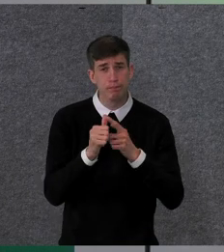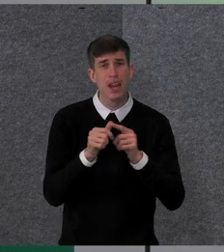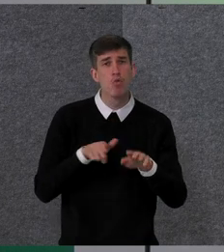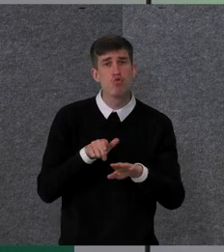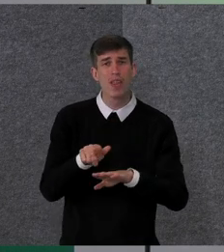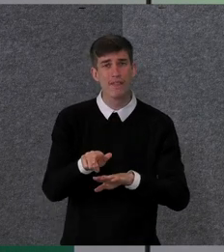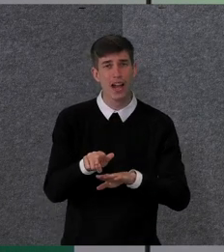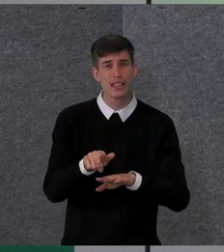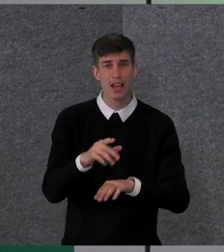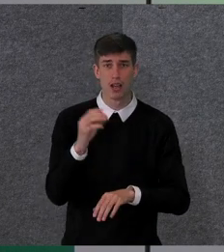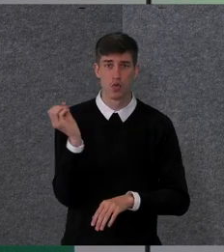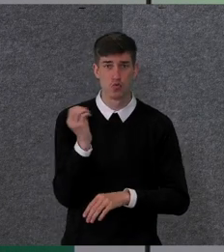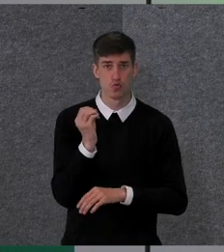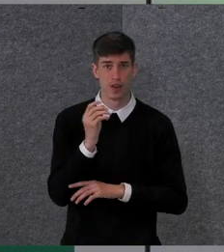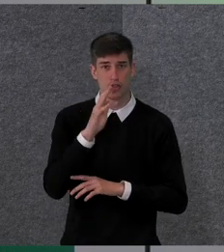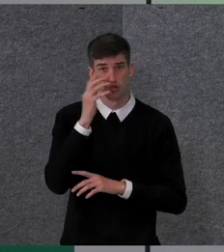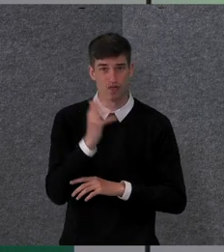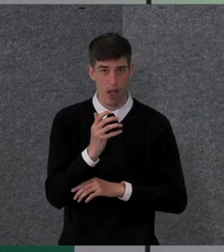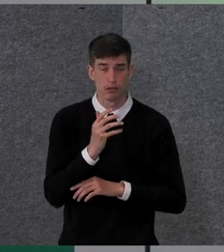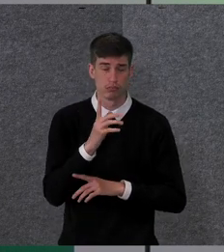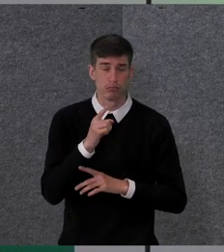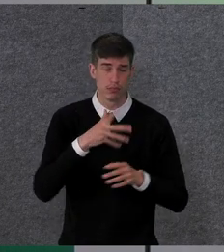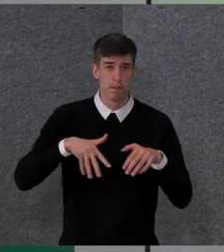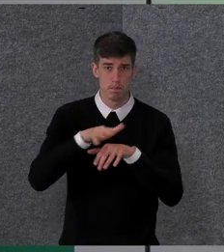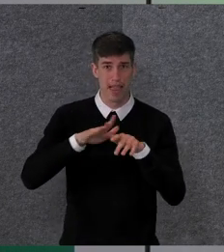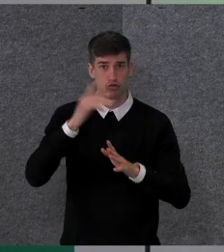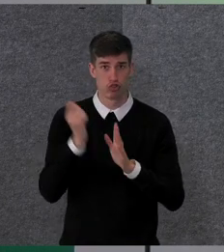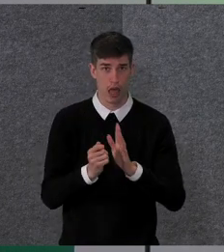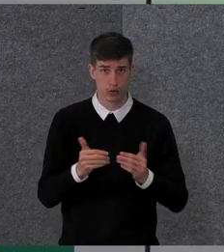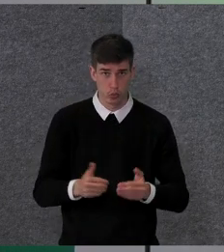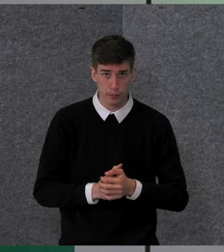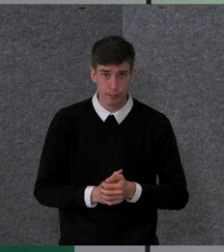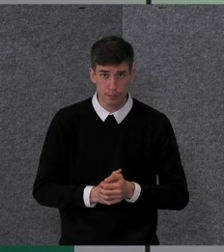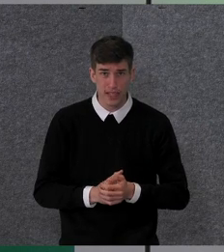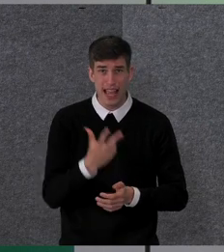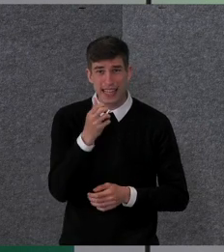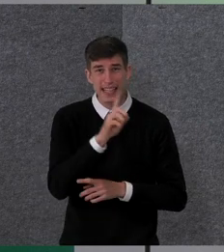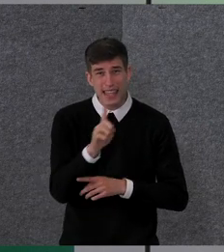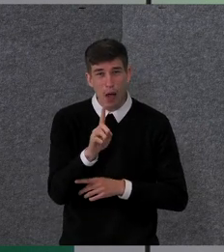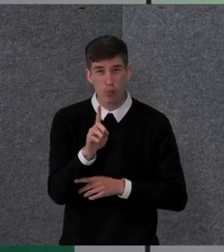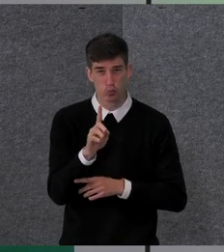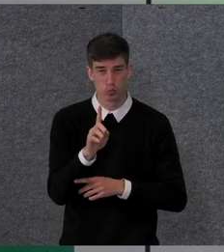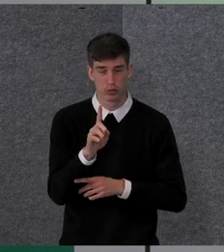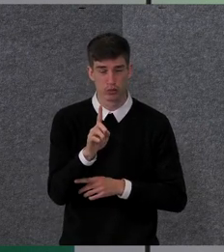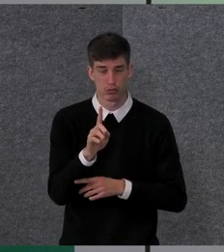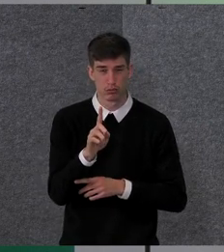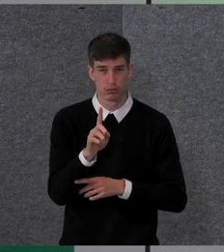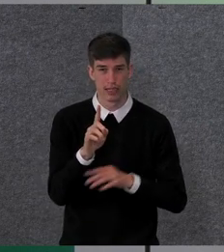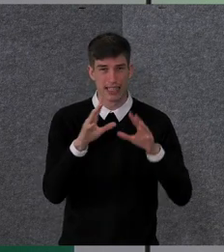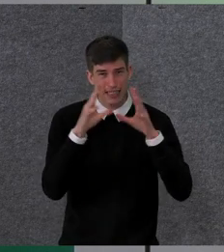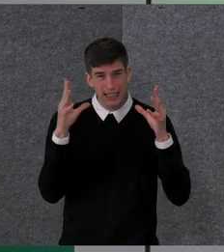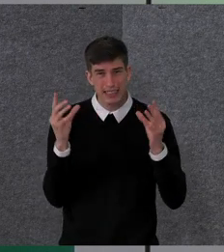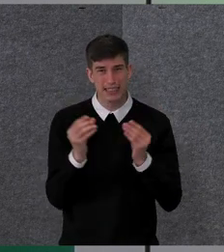den größten Schweineschlechter in Europa ansässig. 30.000 Schweine pro Tag. Die haben alle nur